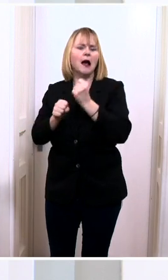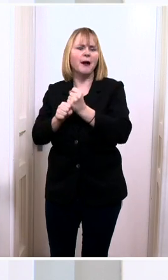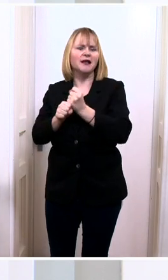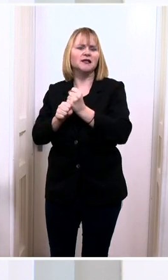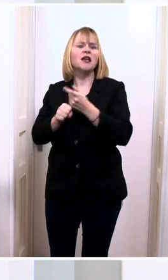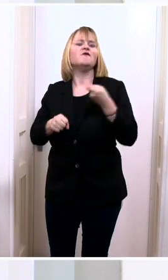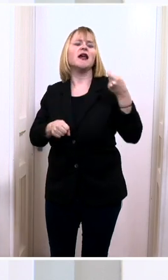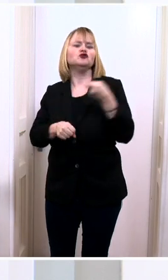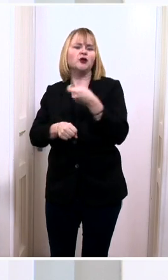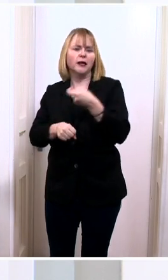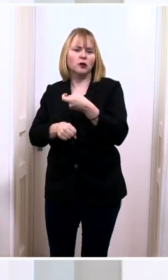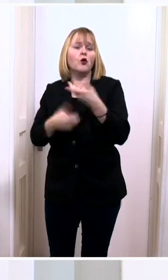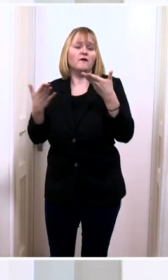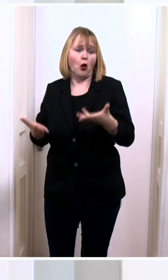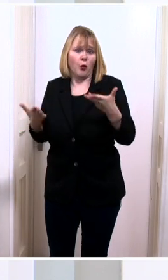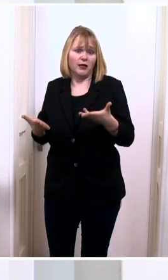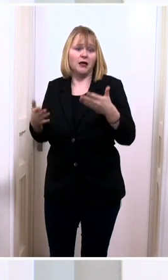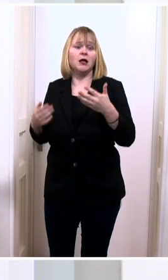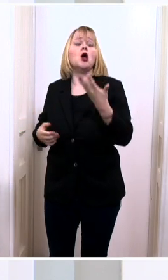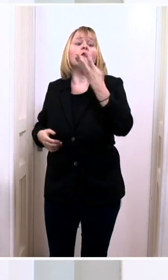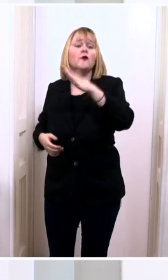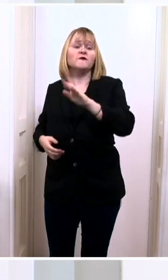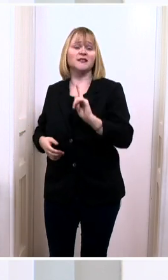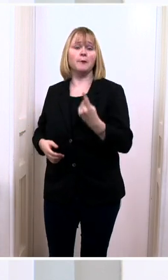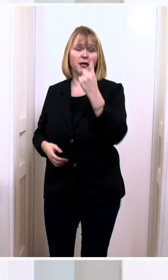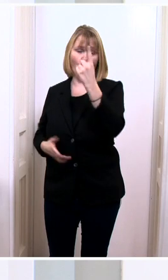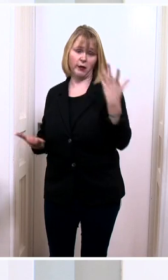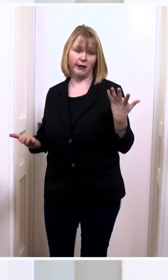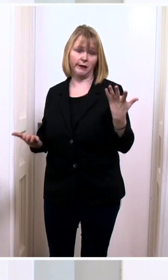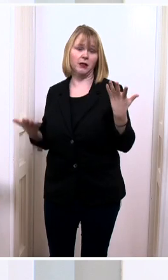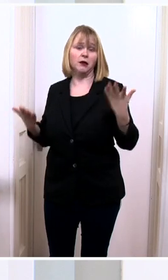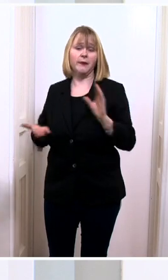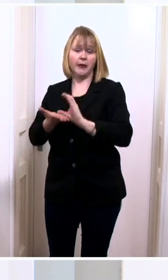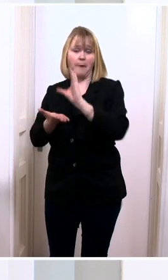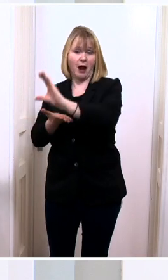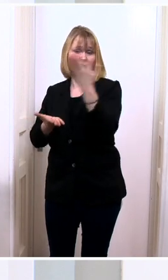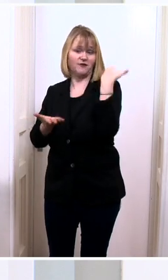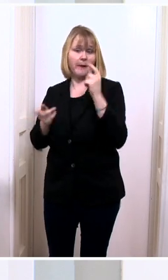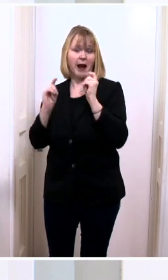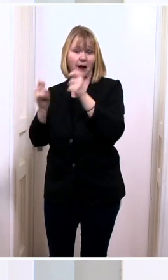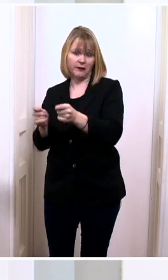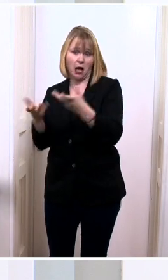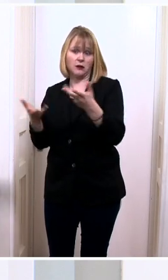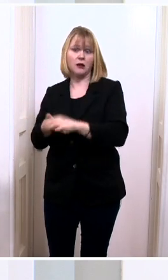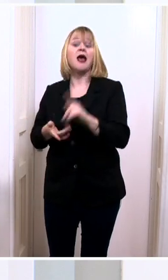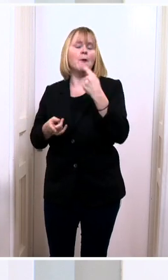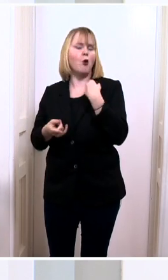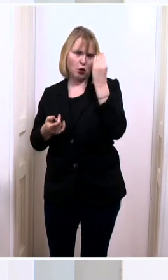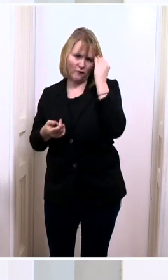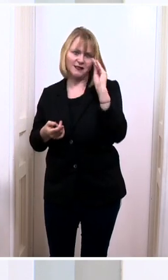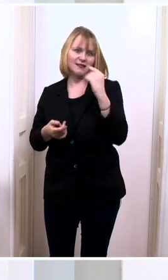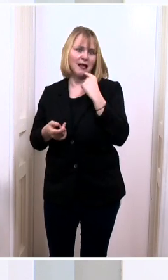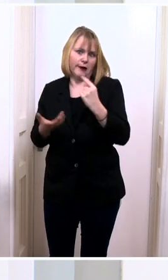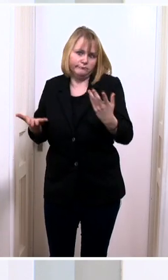wir per heute bei knapp 50 Millionen, bei diesen 50 Millionen, die wir auch beantragt haben. Ich möchte aber darauf hinweisen, dass auch da